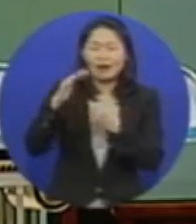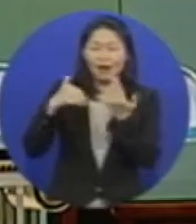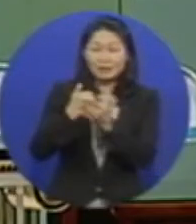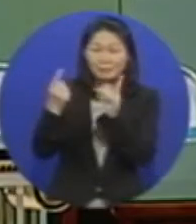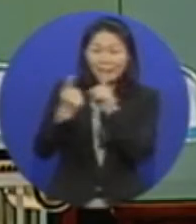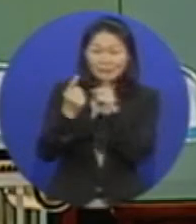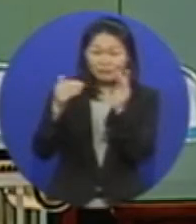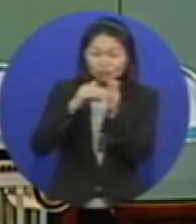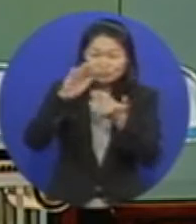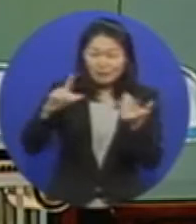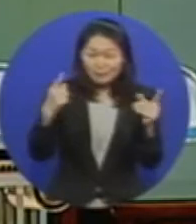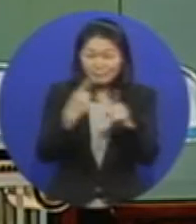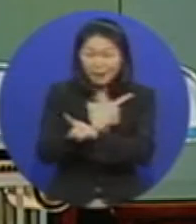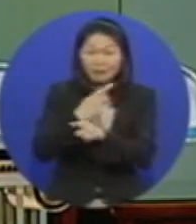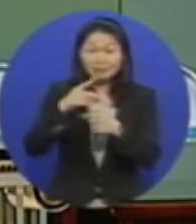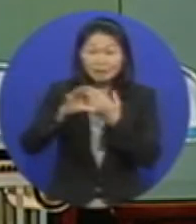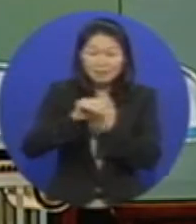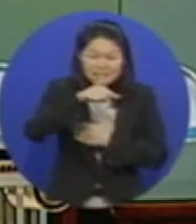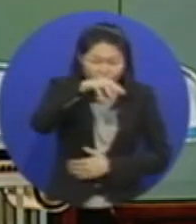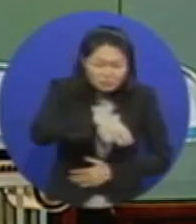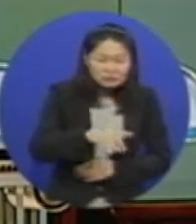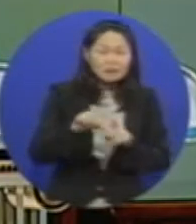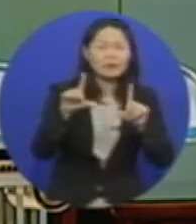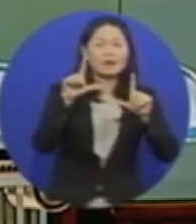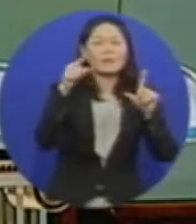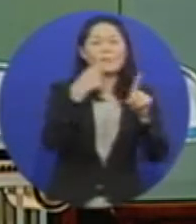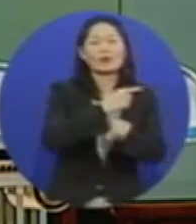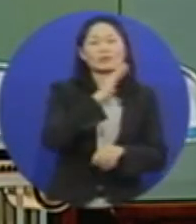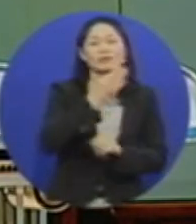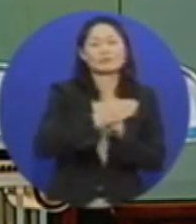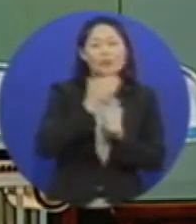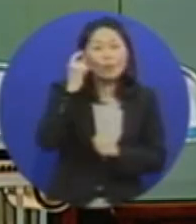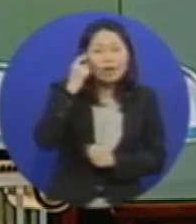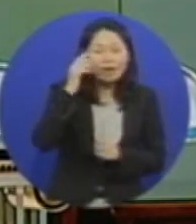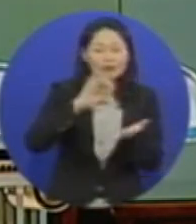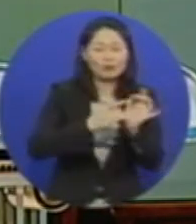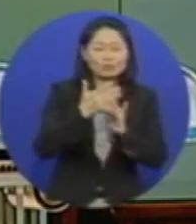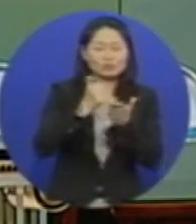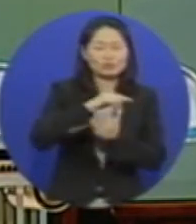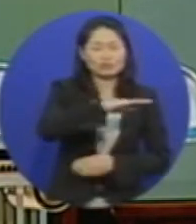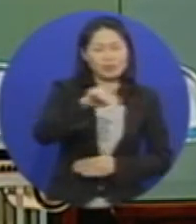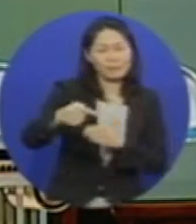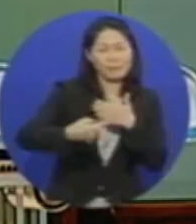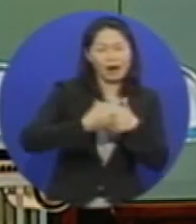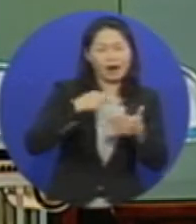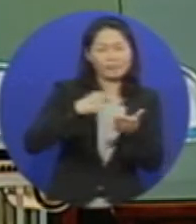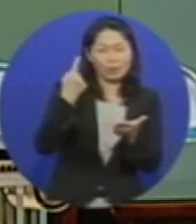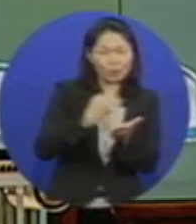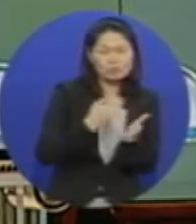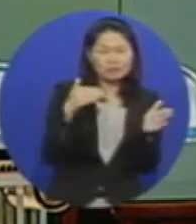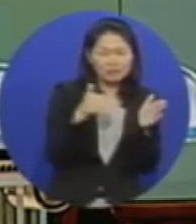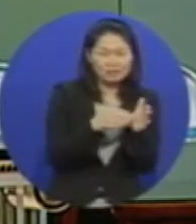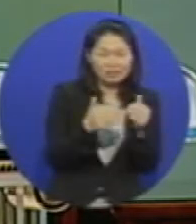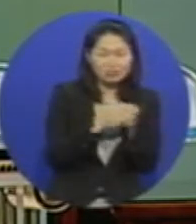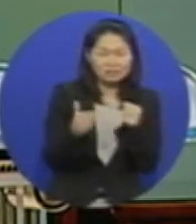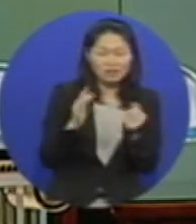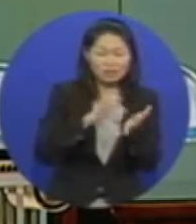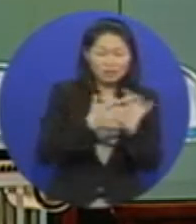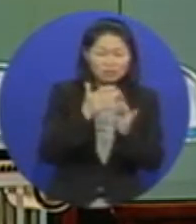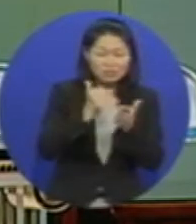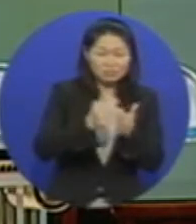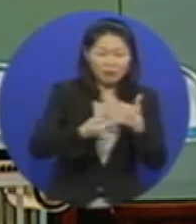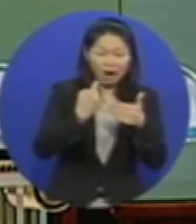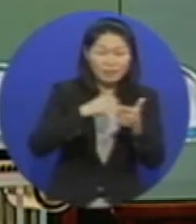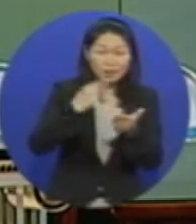달라질 거라면 여기서 달라지는 거죠 예수님 우리 마음에 오셨으니 예수님의 내 마음의 오셨다는 것이